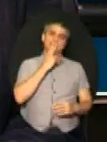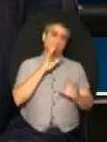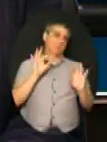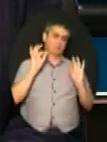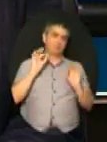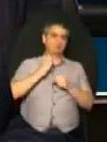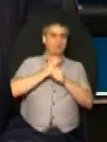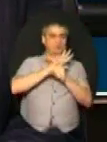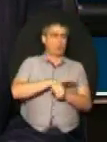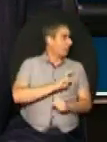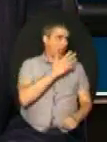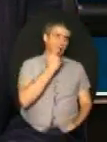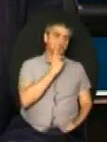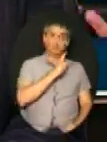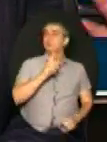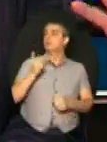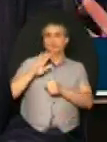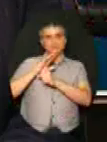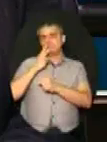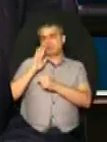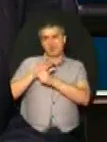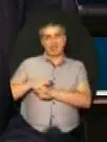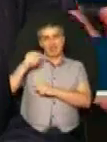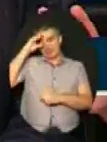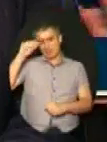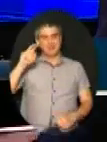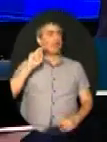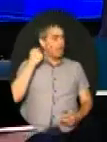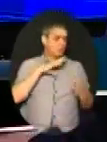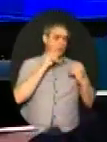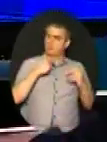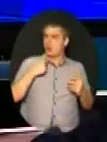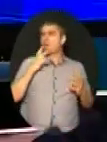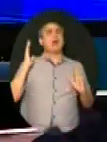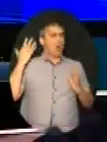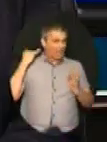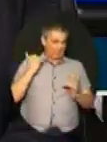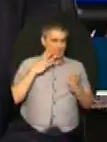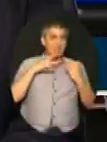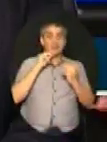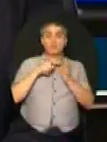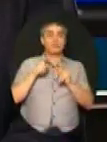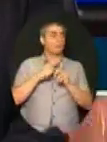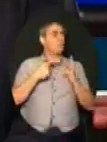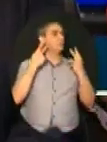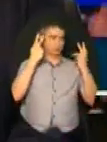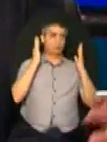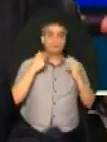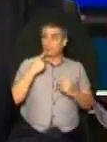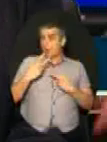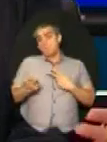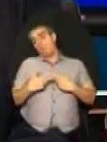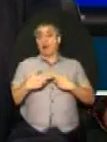שנועד להפעיל לחץ. זה לא היה ספין. על נגוסה. זה לא היה ספין. אני לא אומרת שלא היו דיבורים. אני לא אומרת שלא היו דיבורים. אבל להציג את זה, ומשמעותיים. עוד מעט